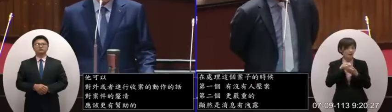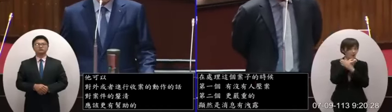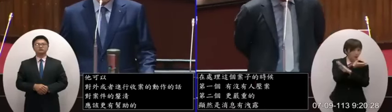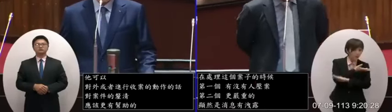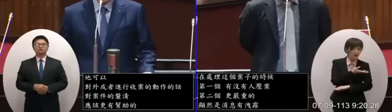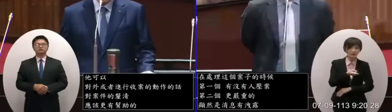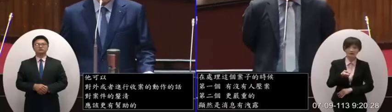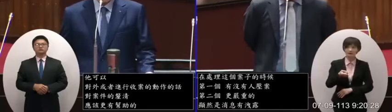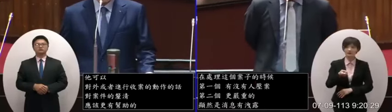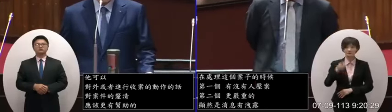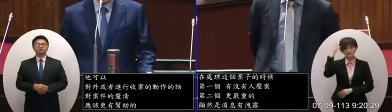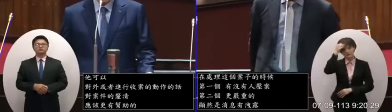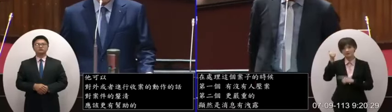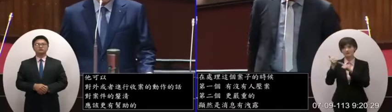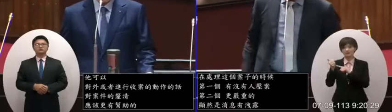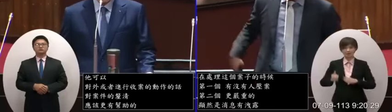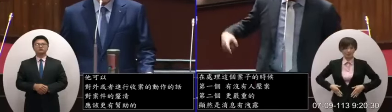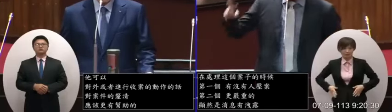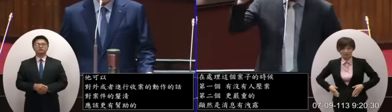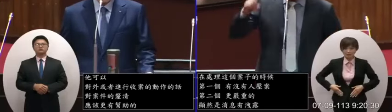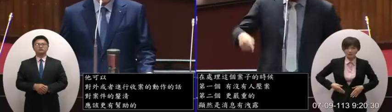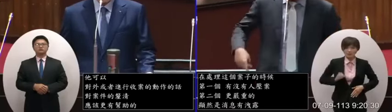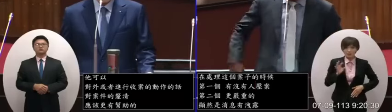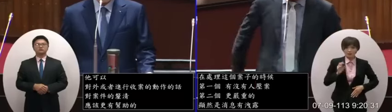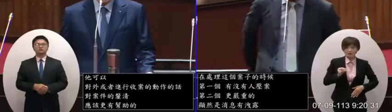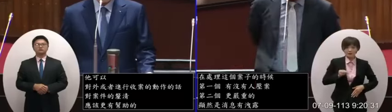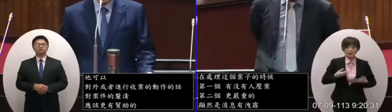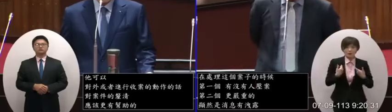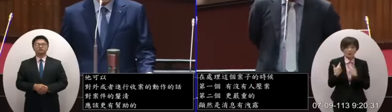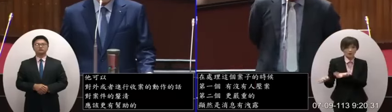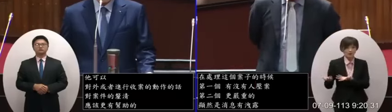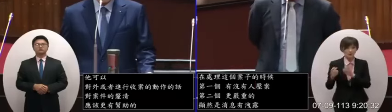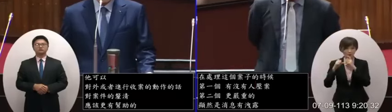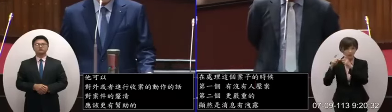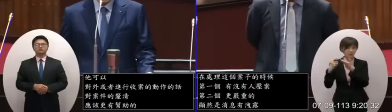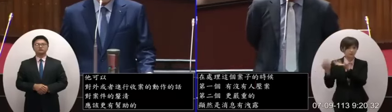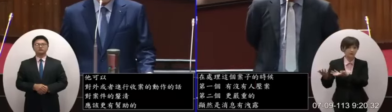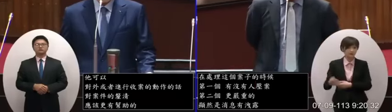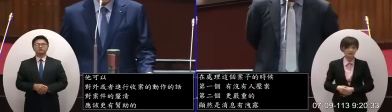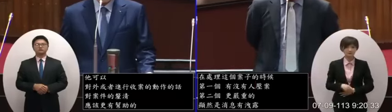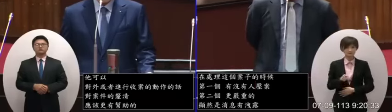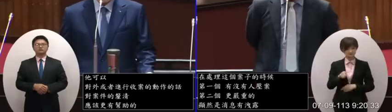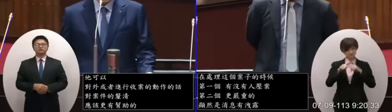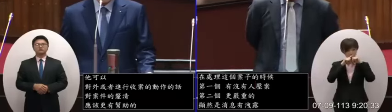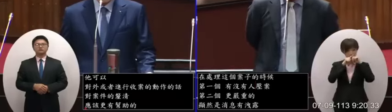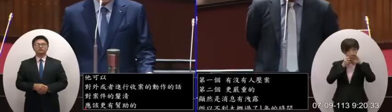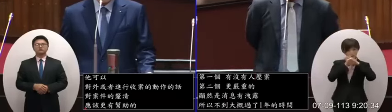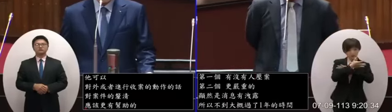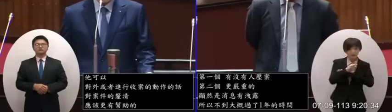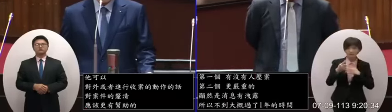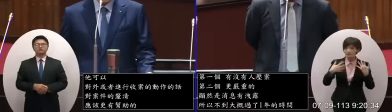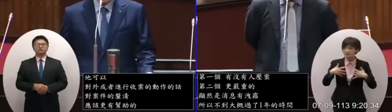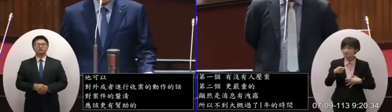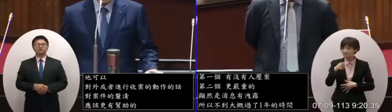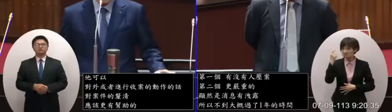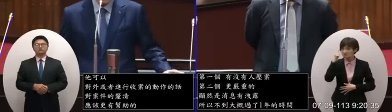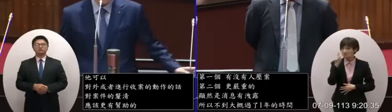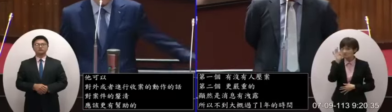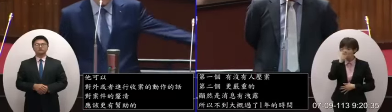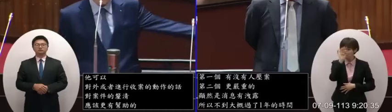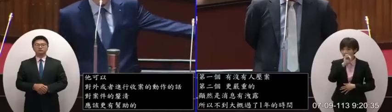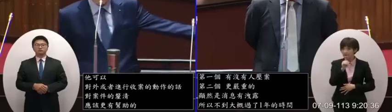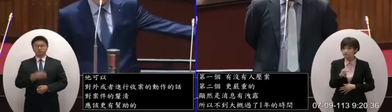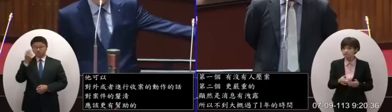忙忙的把那500万还回去了，这还有泄密的问题啊！院长，你认为需不需要彻查？ 彻